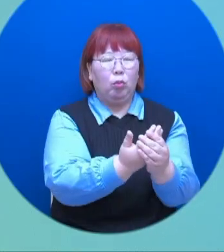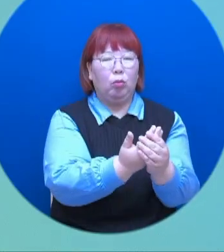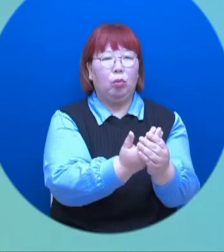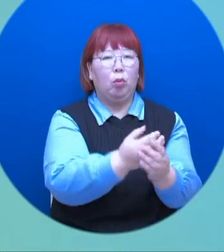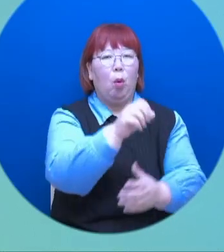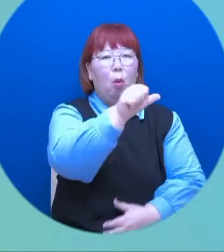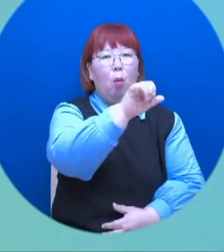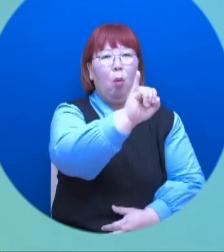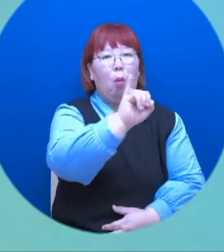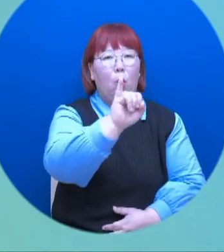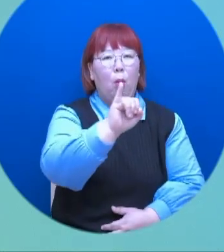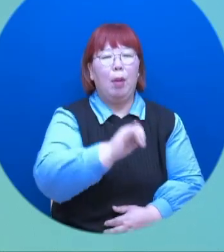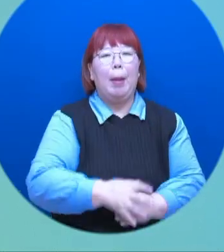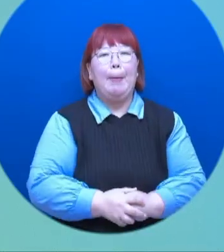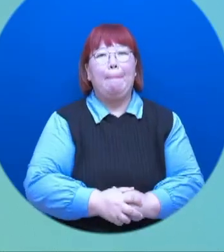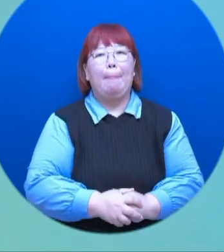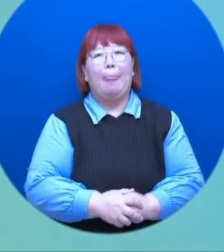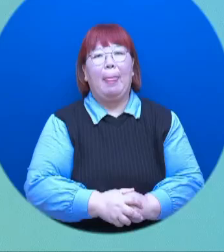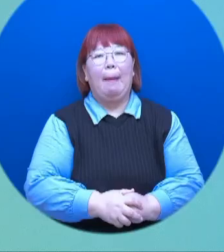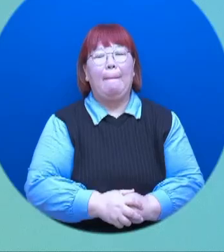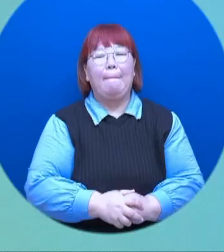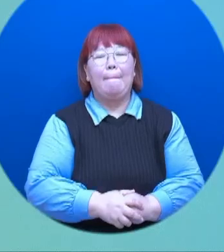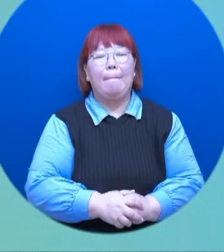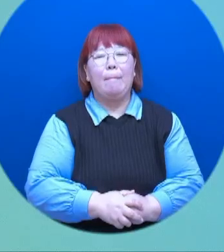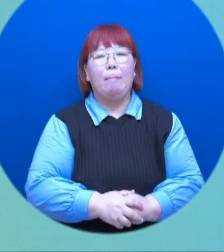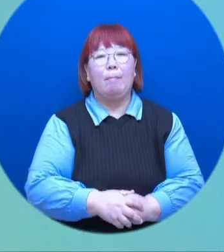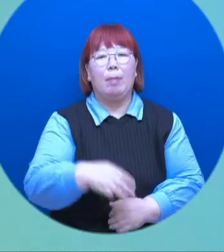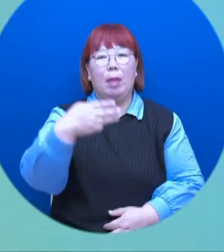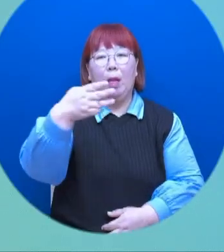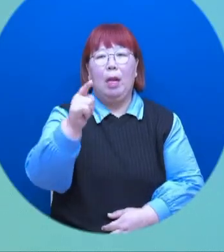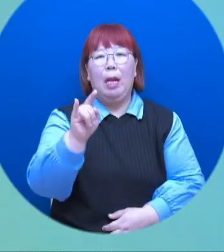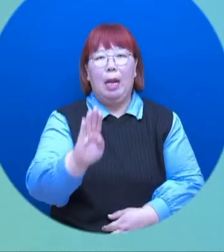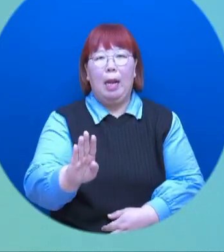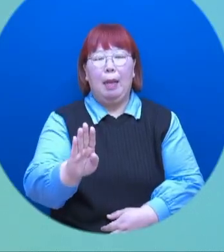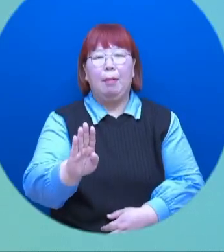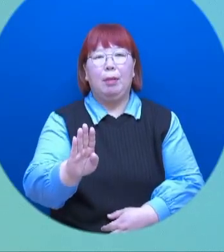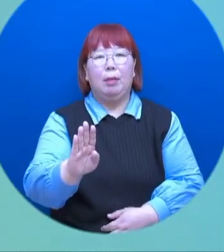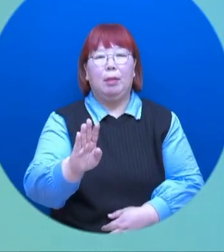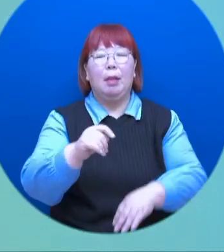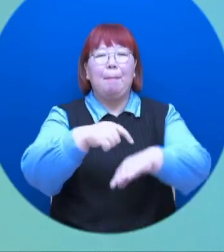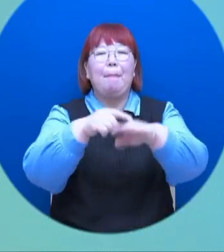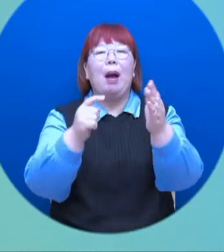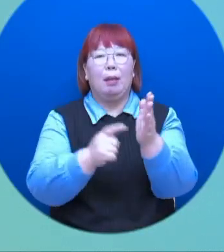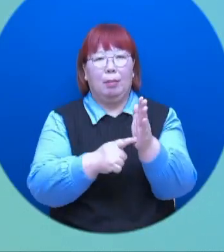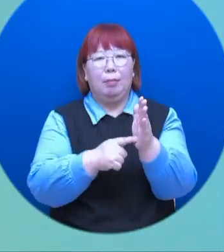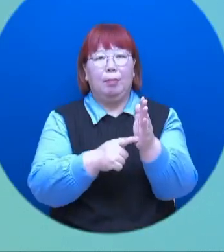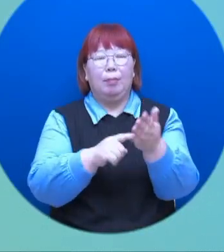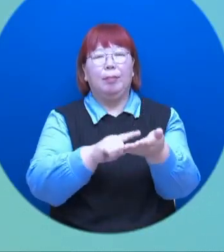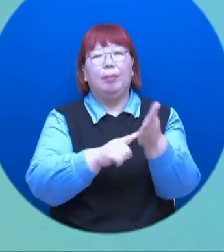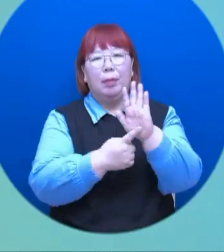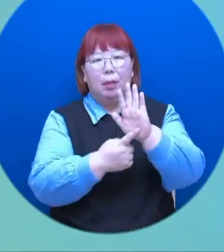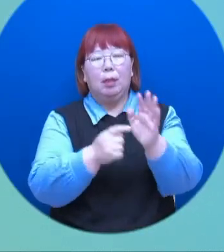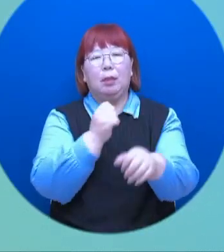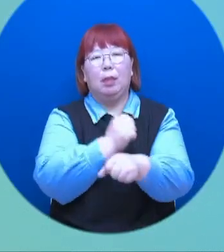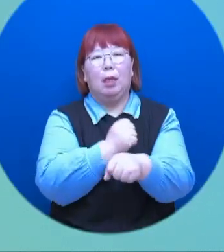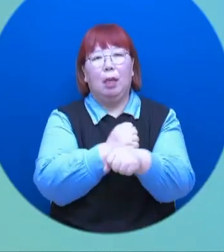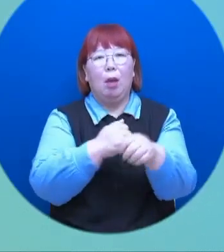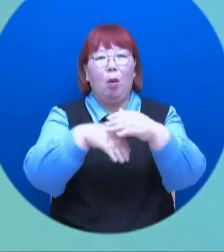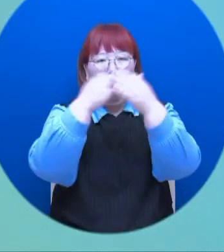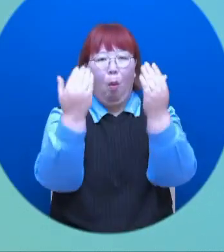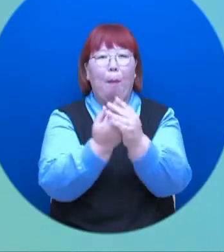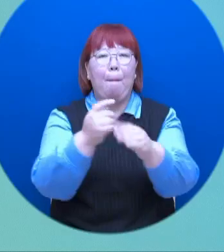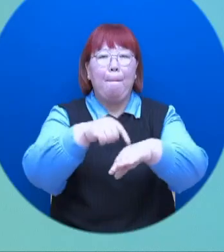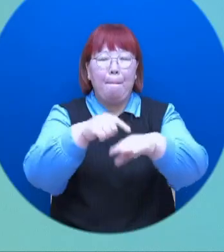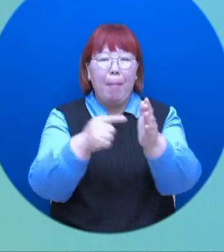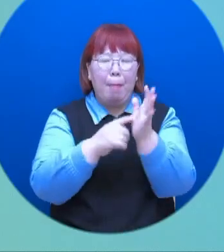뜻한다. 그리고 렙은 하트를 말한다. 마음이다. 그리고 온 마음 다하는